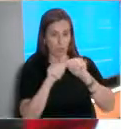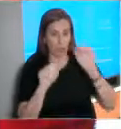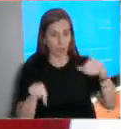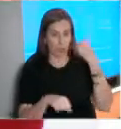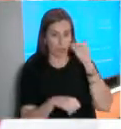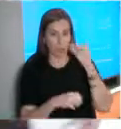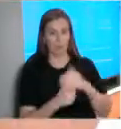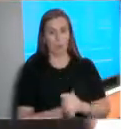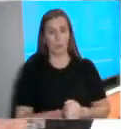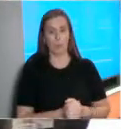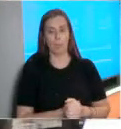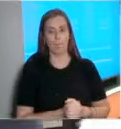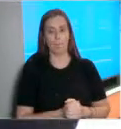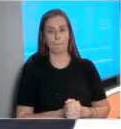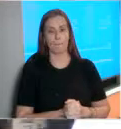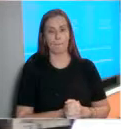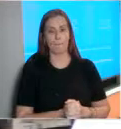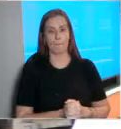עליו?